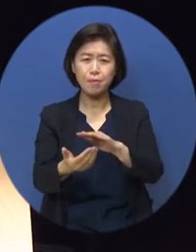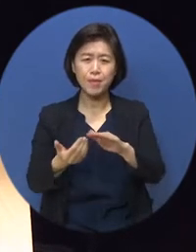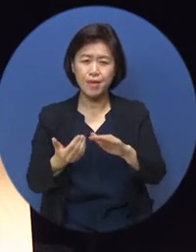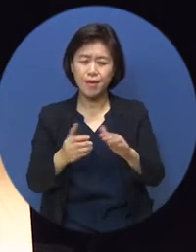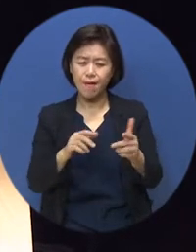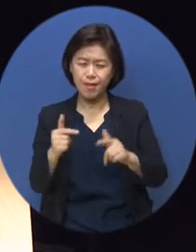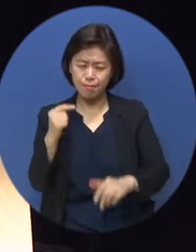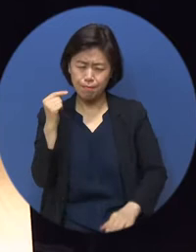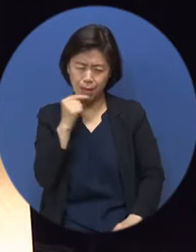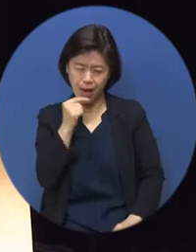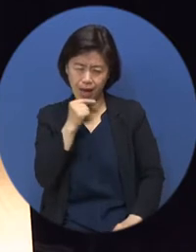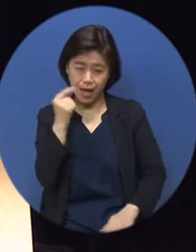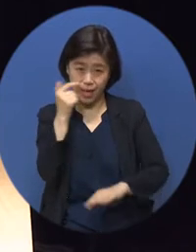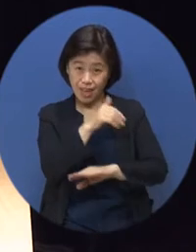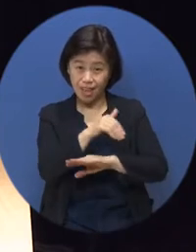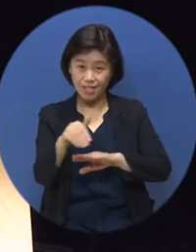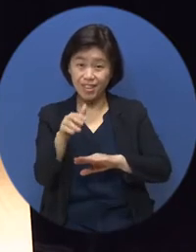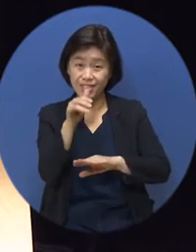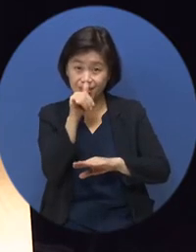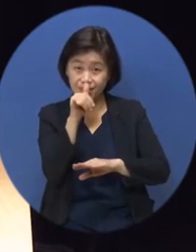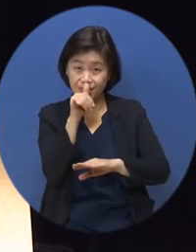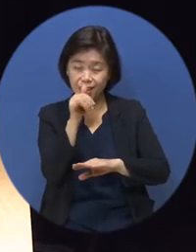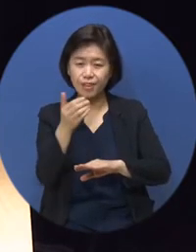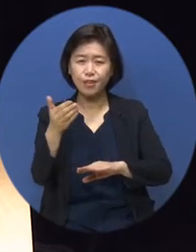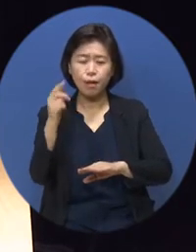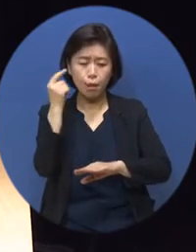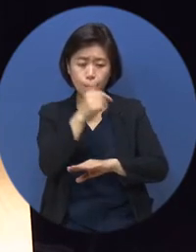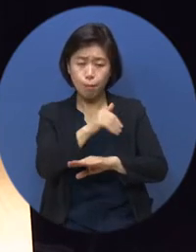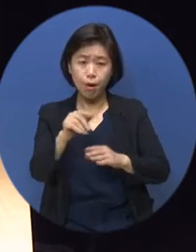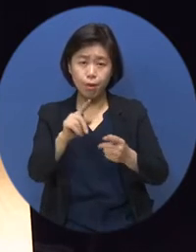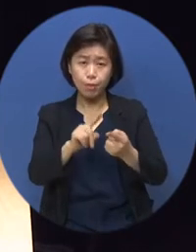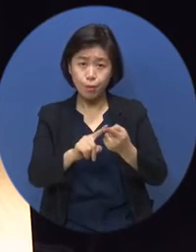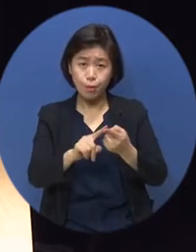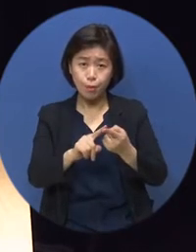그런데 계획대로 여행 스케줄이 이루어지지 않죠.